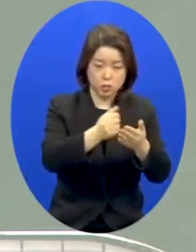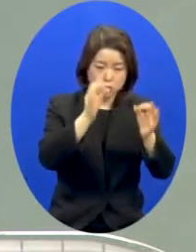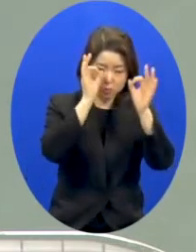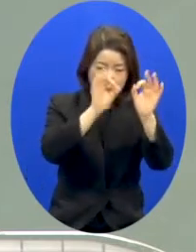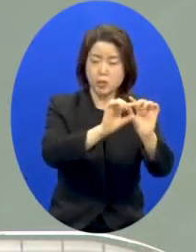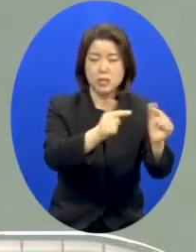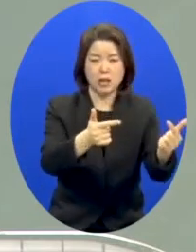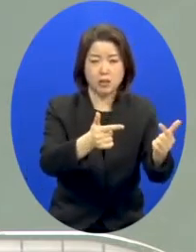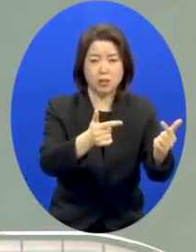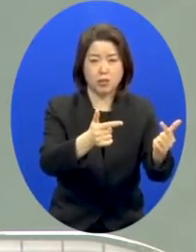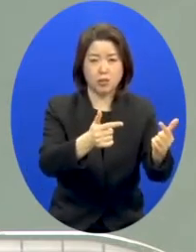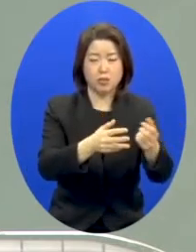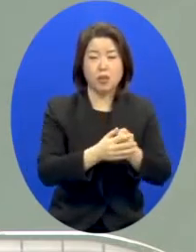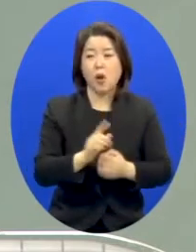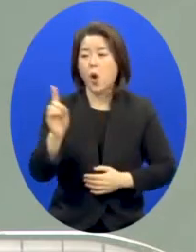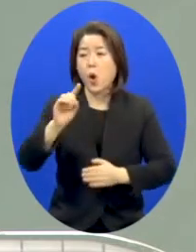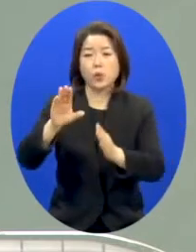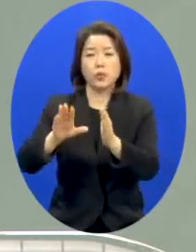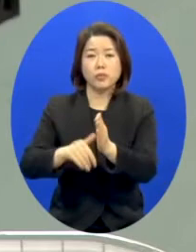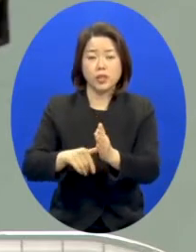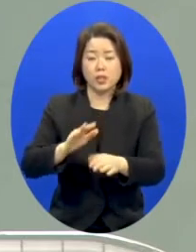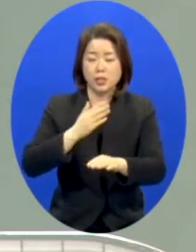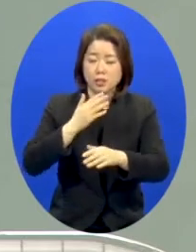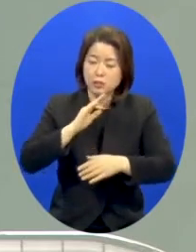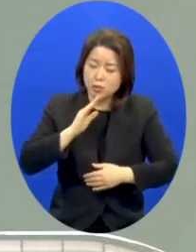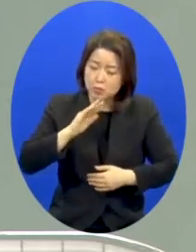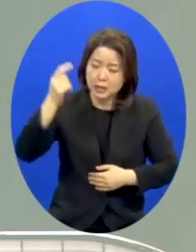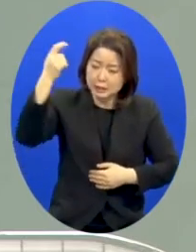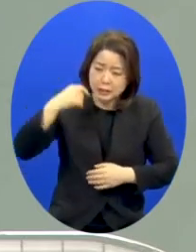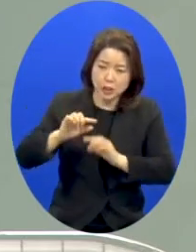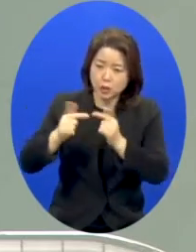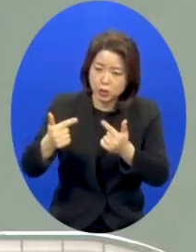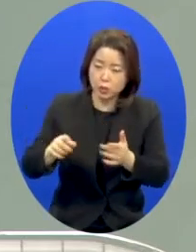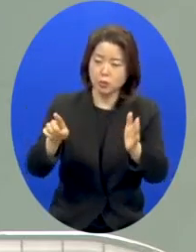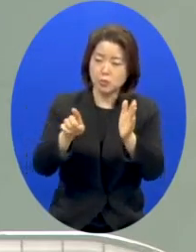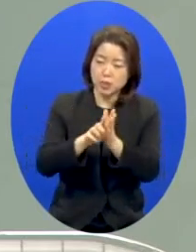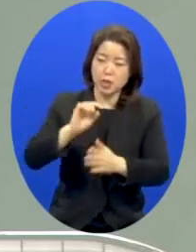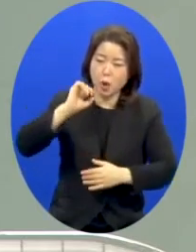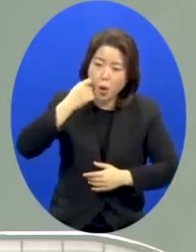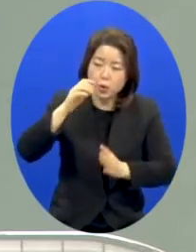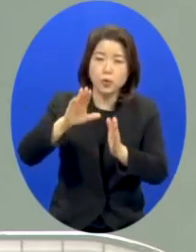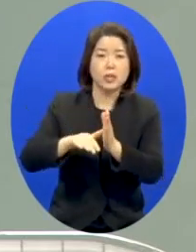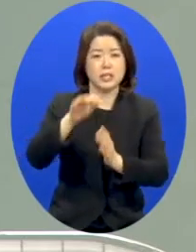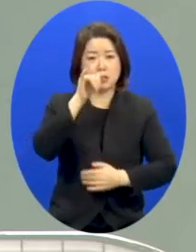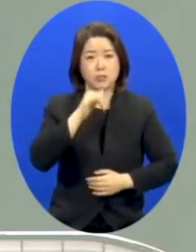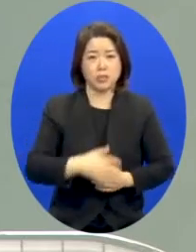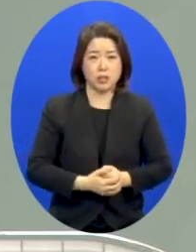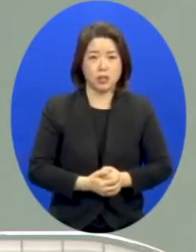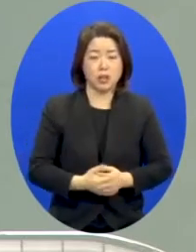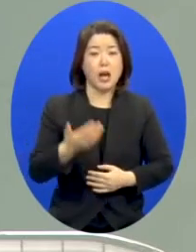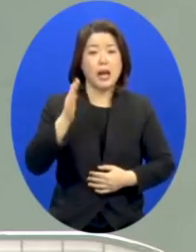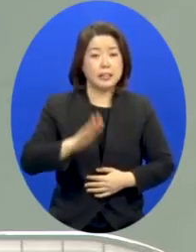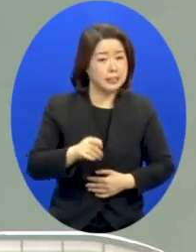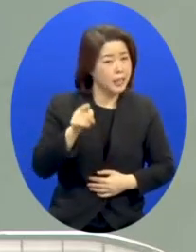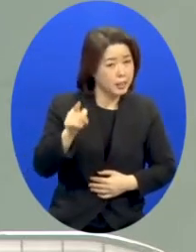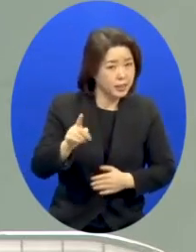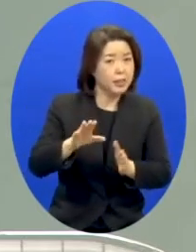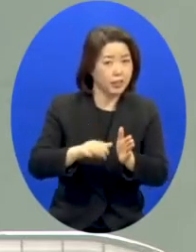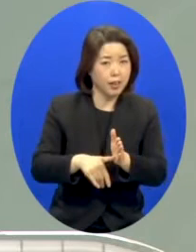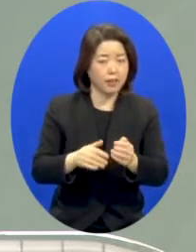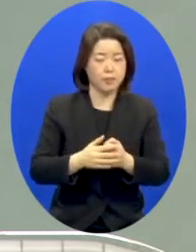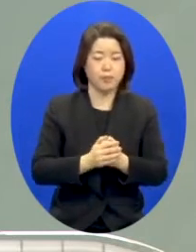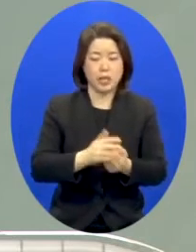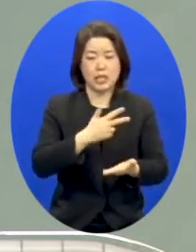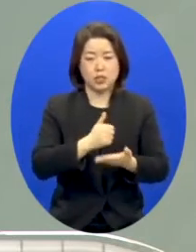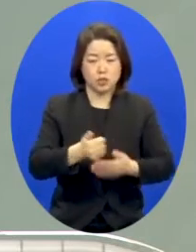않으십니다 어떤 때는 정말 느껴지지도 않고 믿어 지지도 않을 때가 있습니다 그러나 그때 여러분 주님은